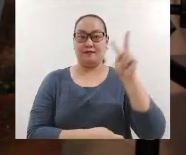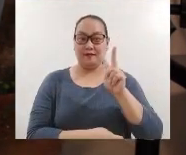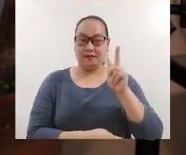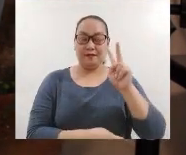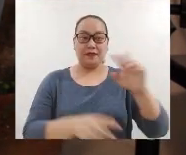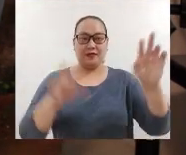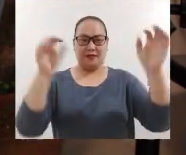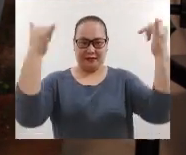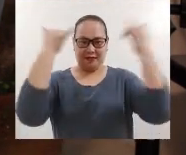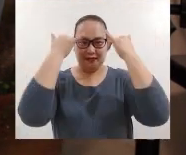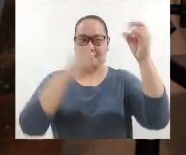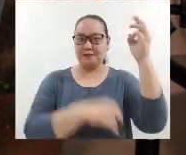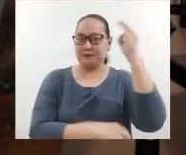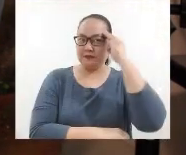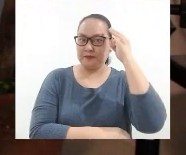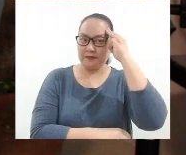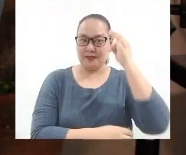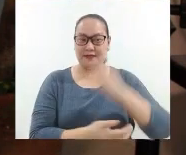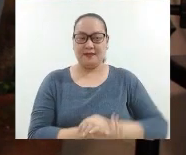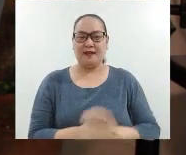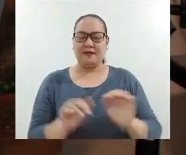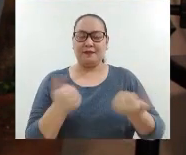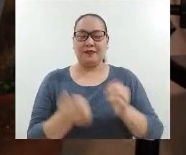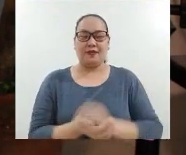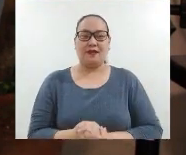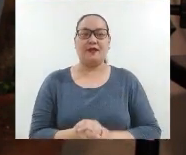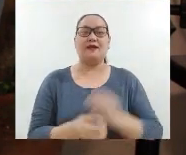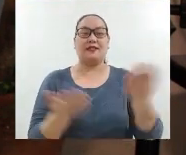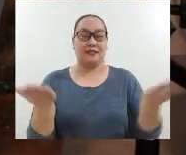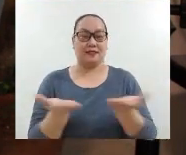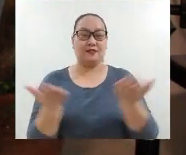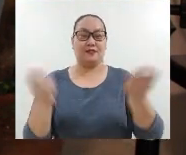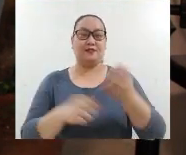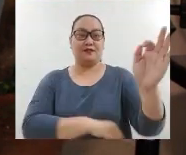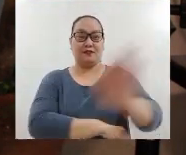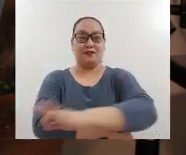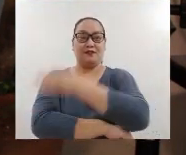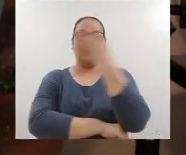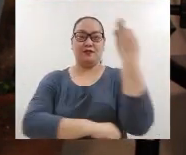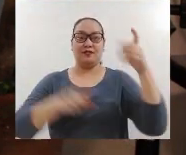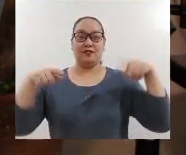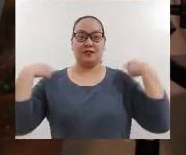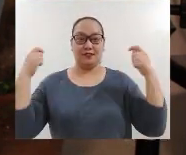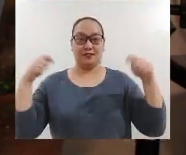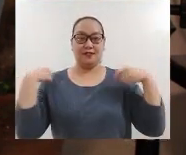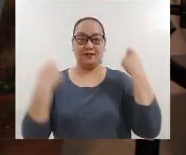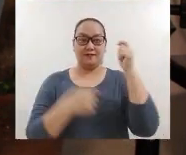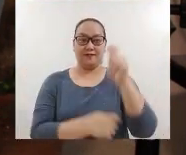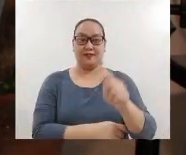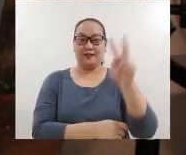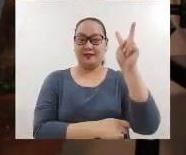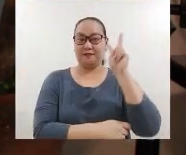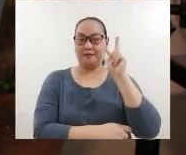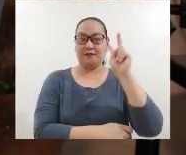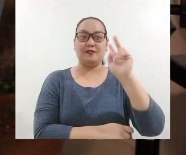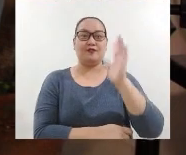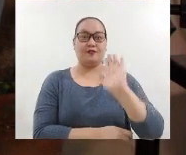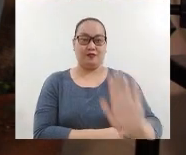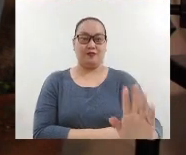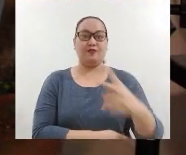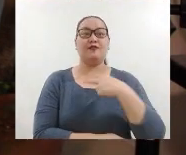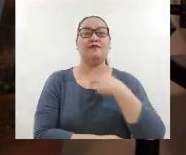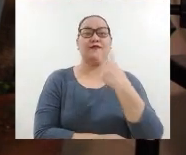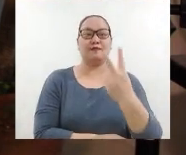eh. Paano na kasi yun? Dito sa Fernandino Teens TV, ang boses